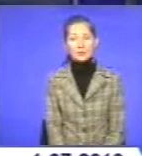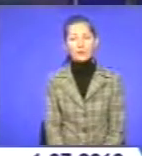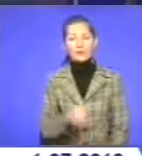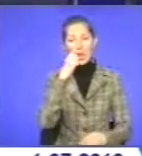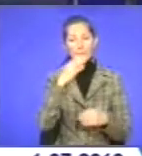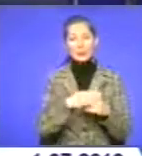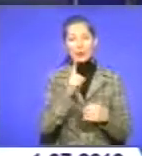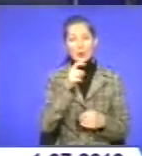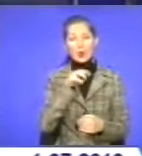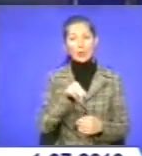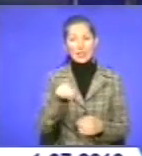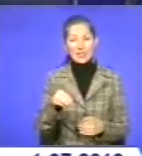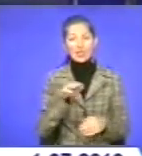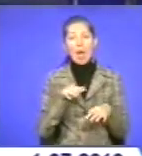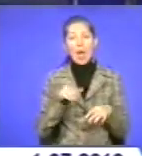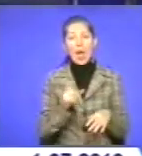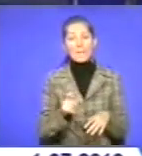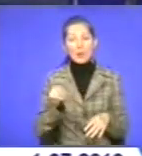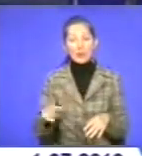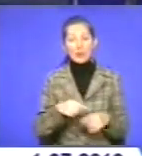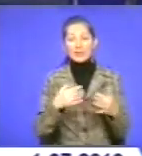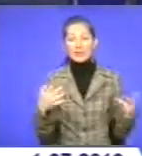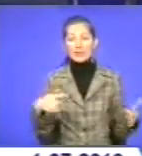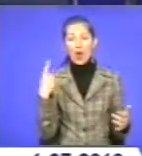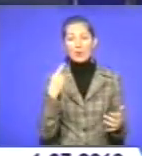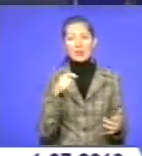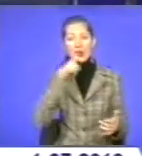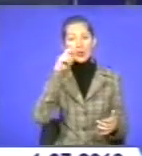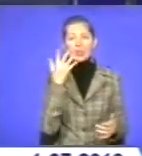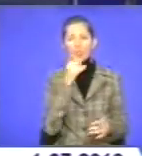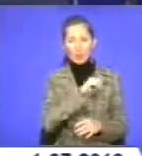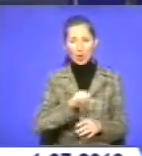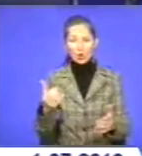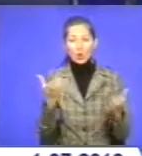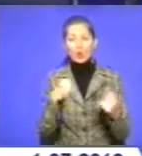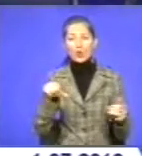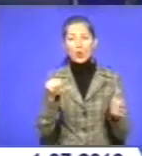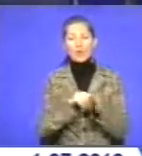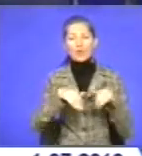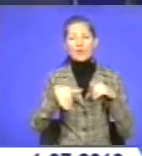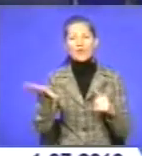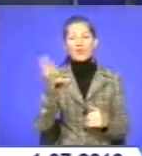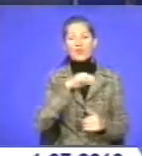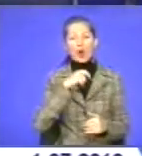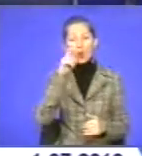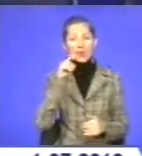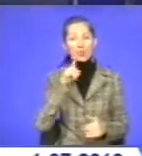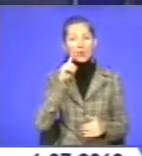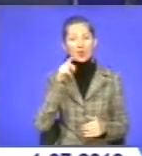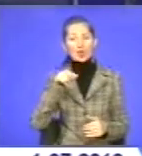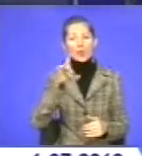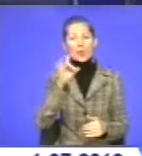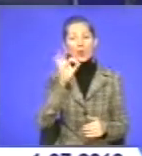близько 100 тисяч паломників з різних областей України та за кордону візьмуть участь у всеукраїнській та молодіжній прощі.